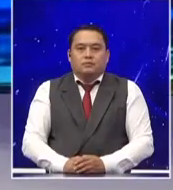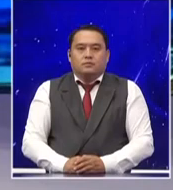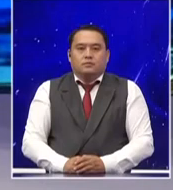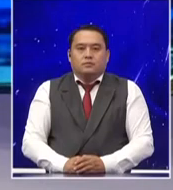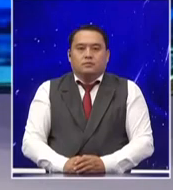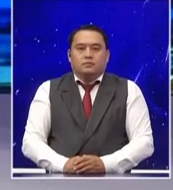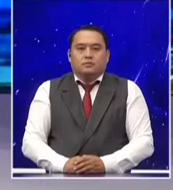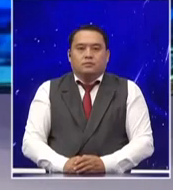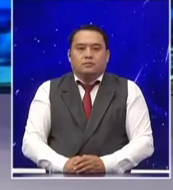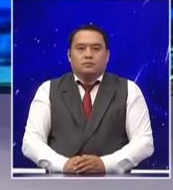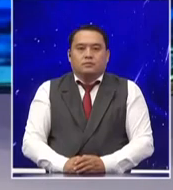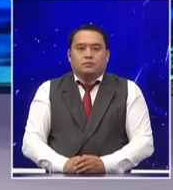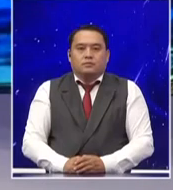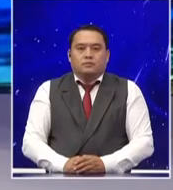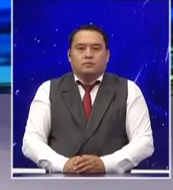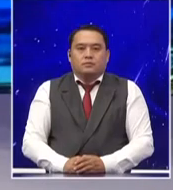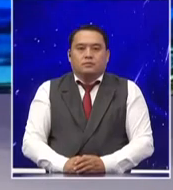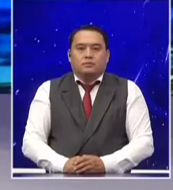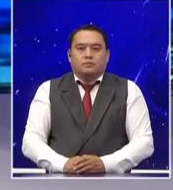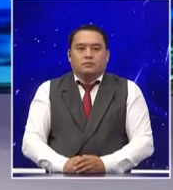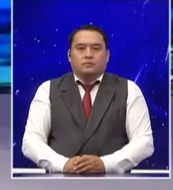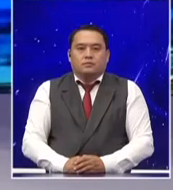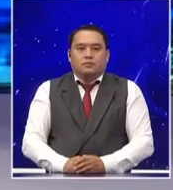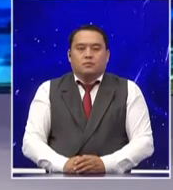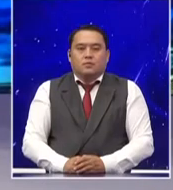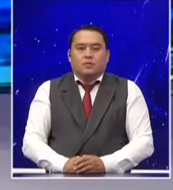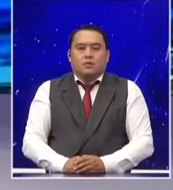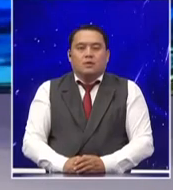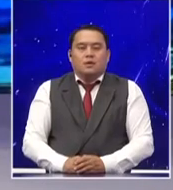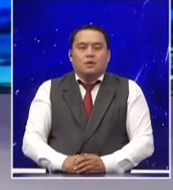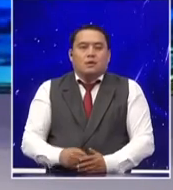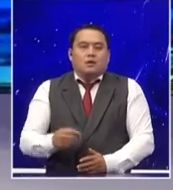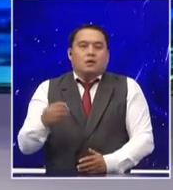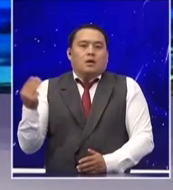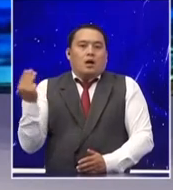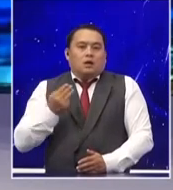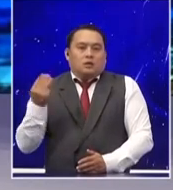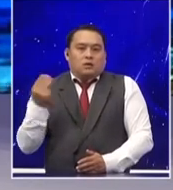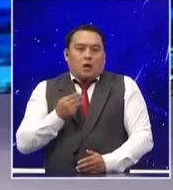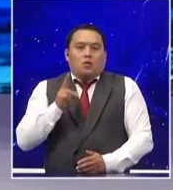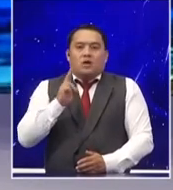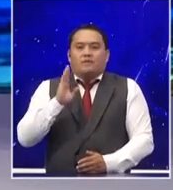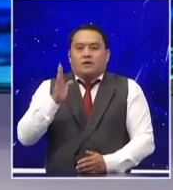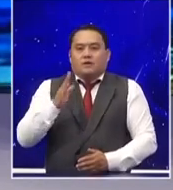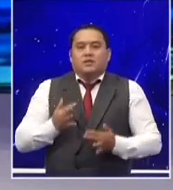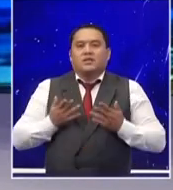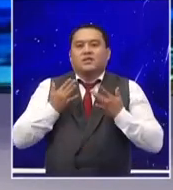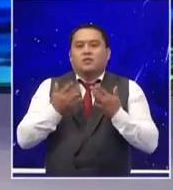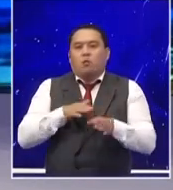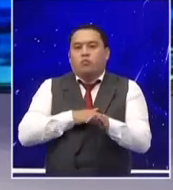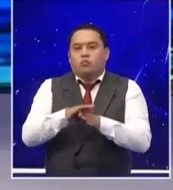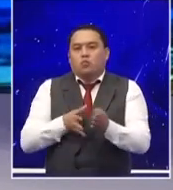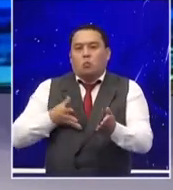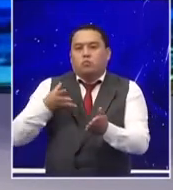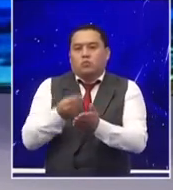к новостям республики жилищный скандал более сотни семей требует своей квартиры в актау люди полностью внесли